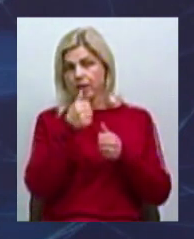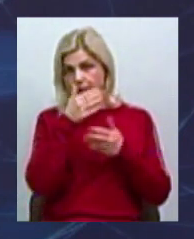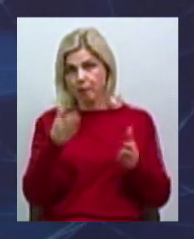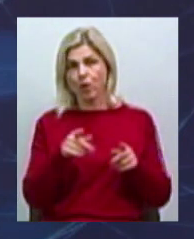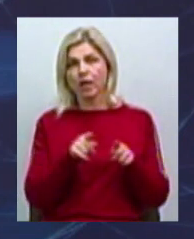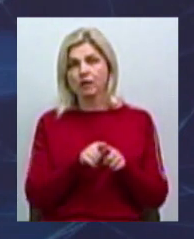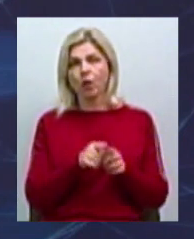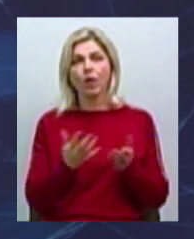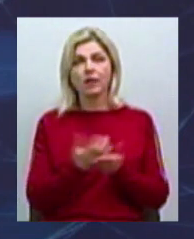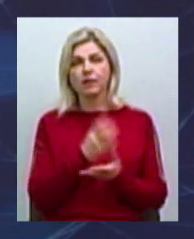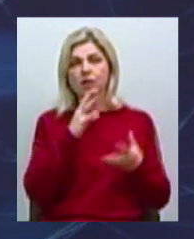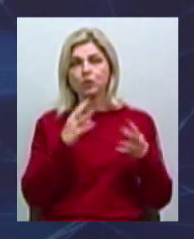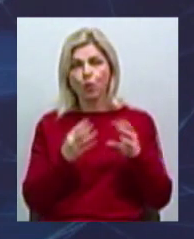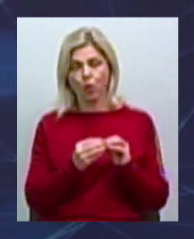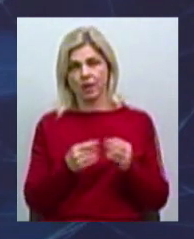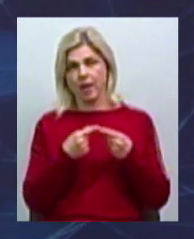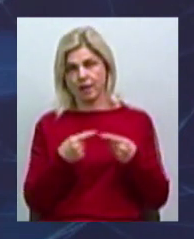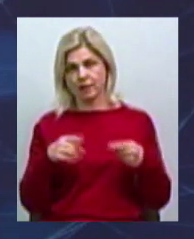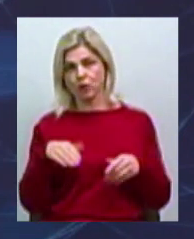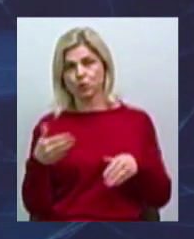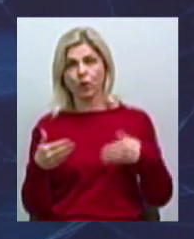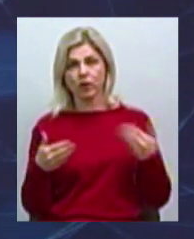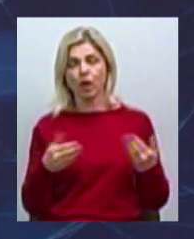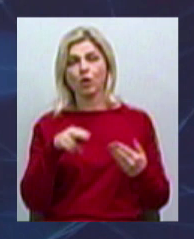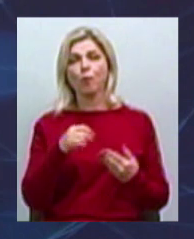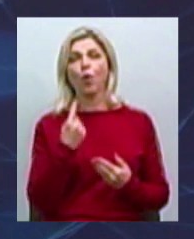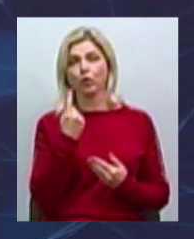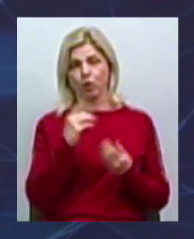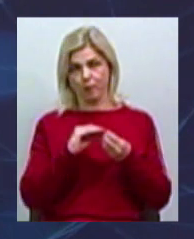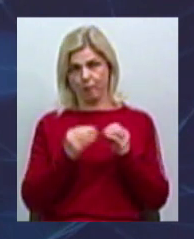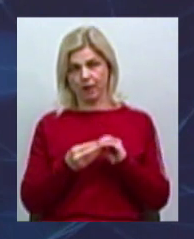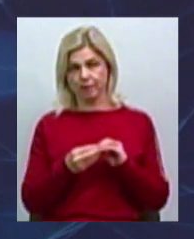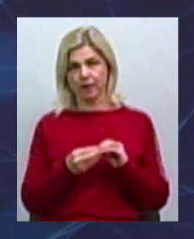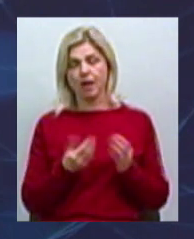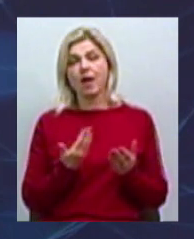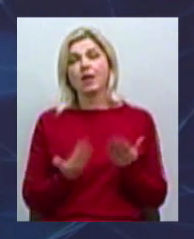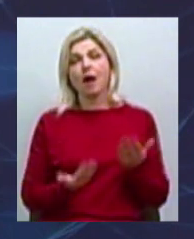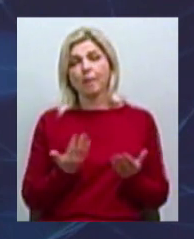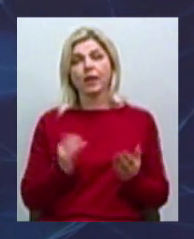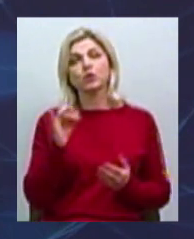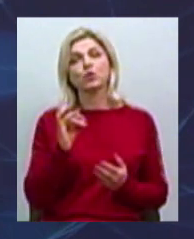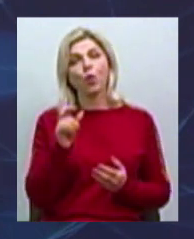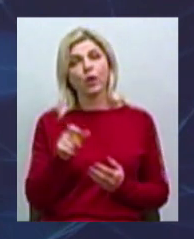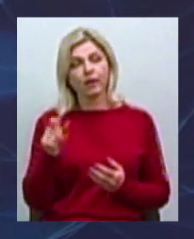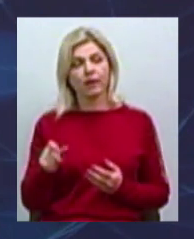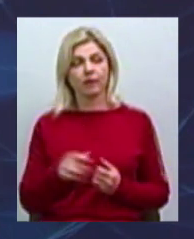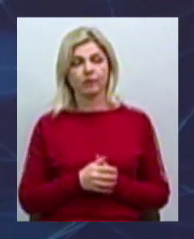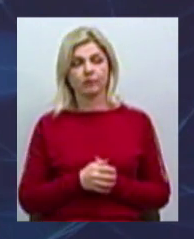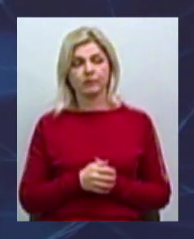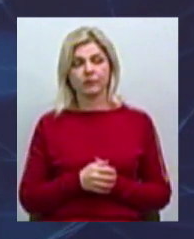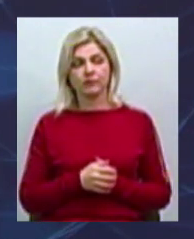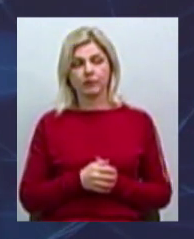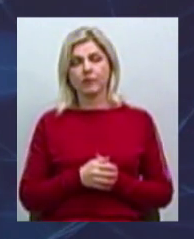дійти згоди різних сторін стосовно одної і тої ж проблеми. Якби історики і ну, публічно